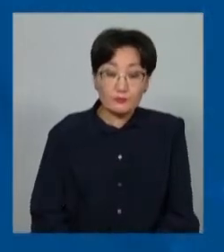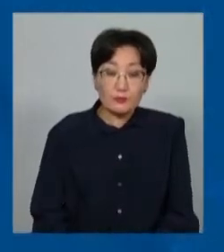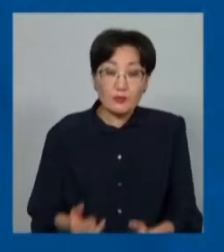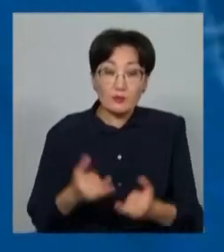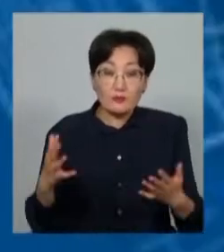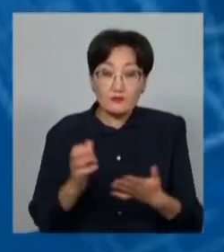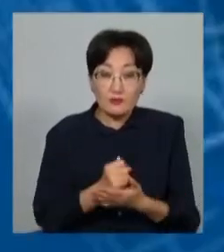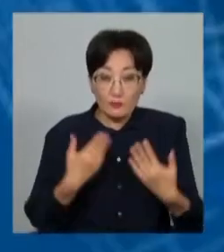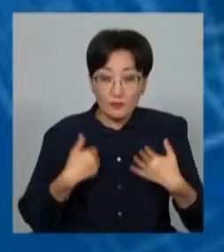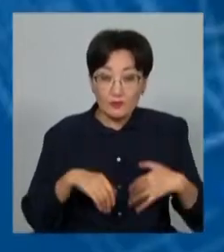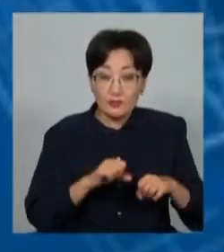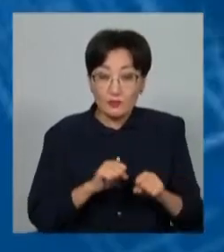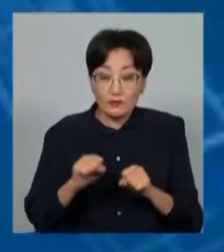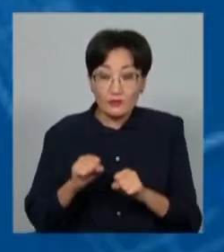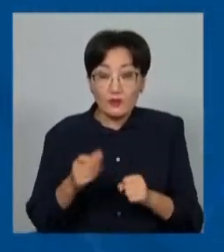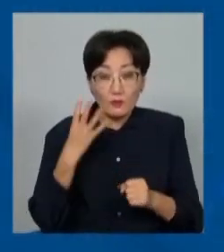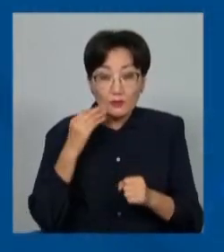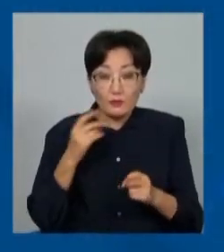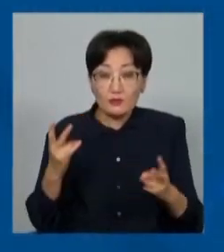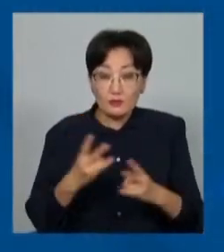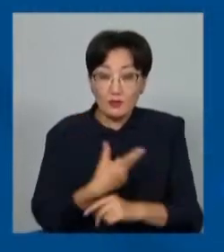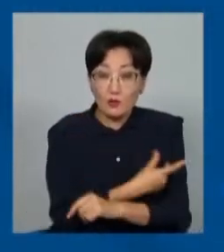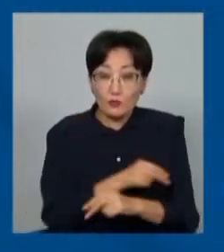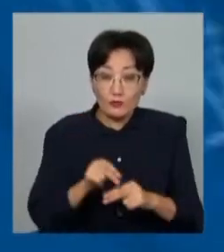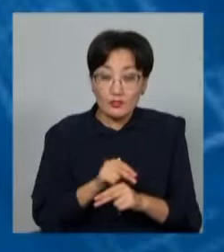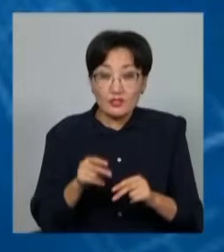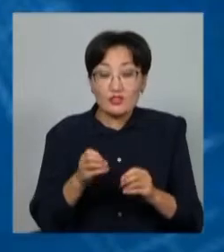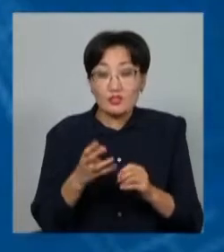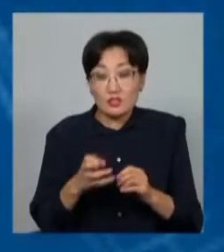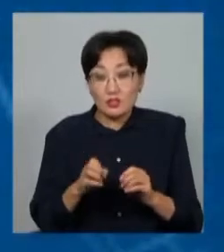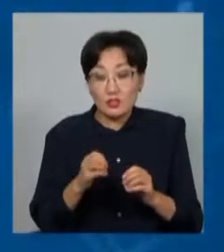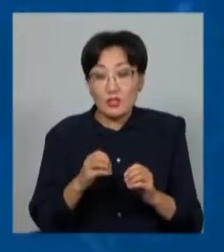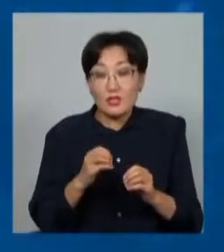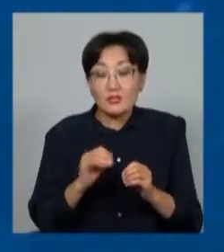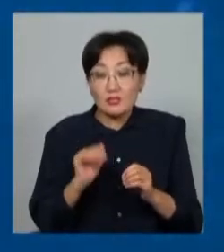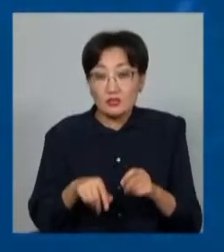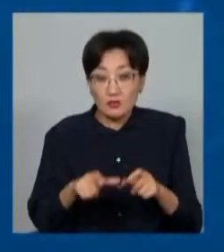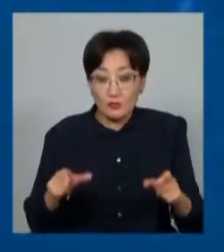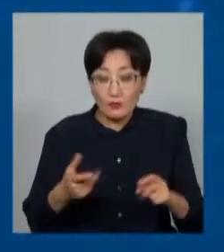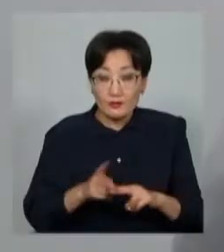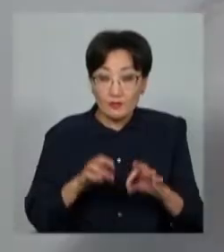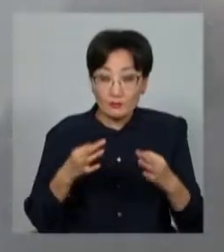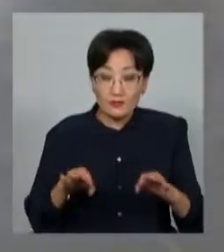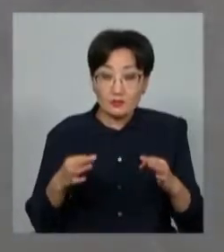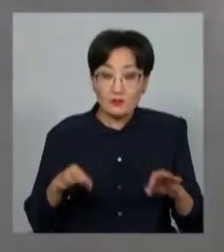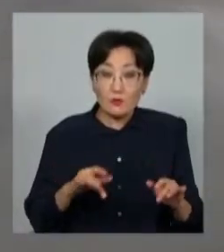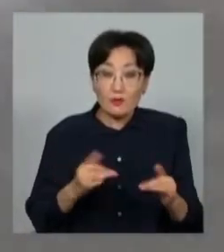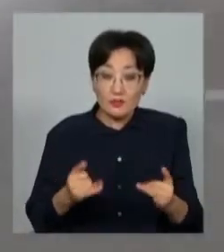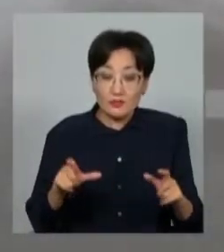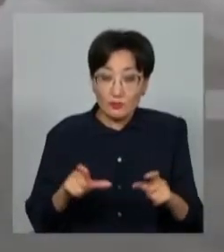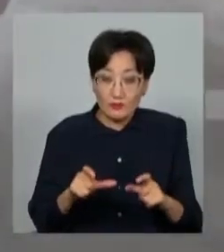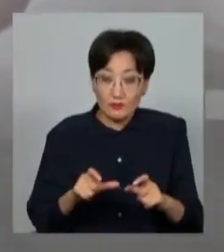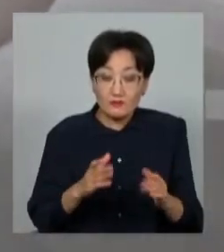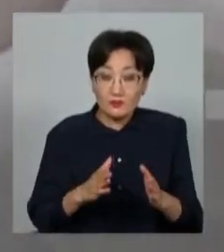Для достижения коллективного иммунитета в Алматы необходимо привить еще 400 тысяч жителей. Это позволит ослабить действующий карантин